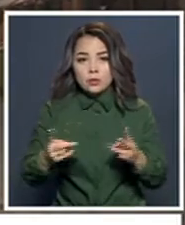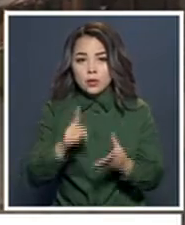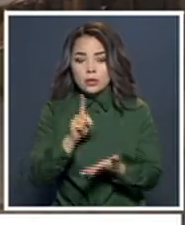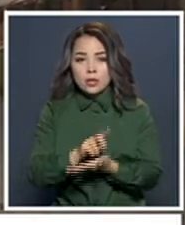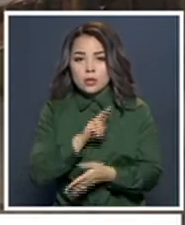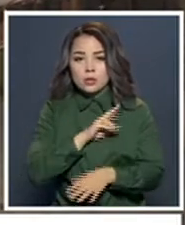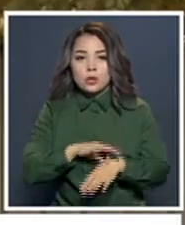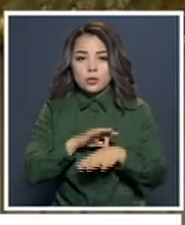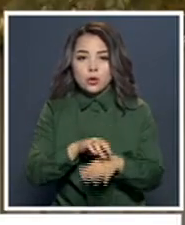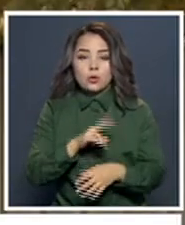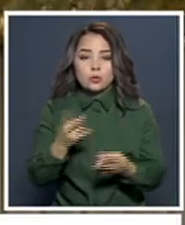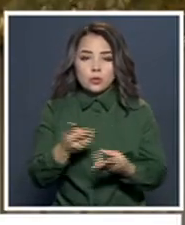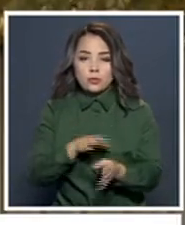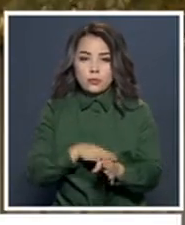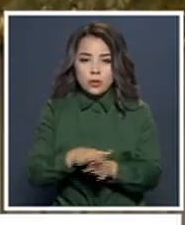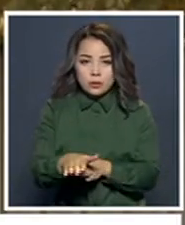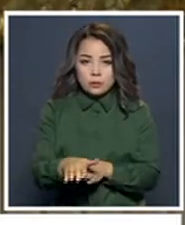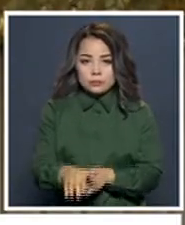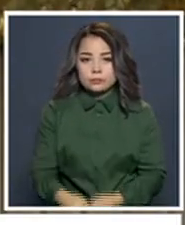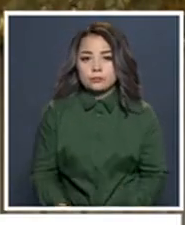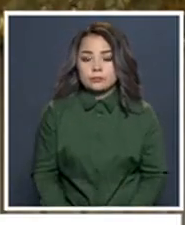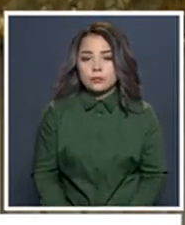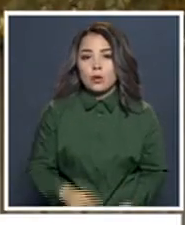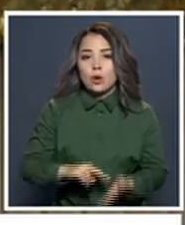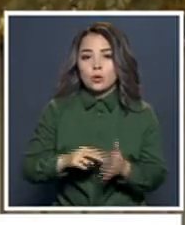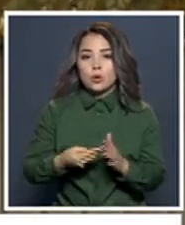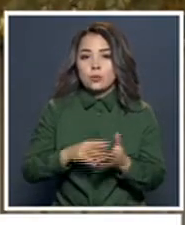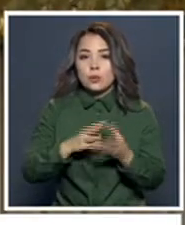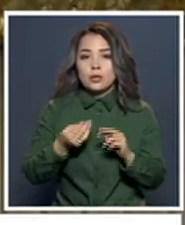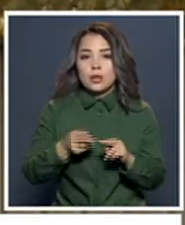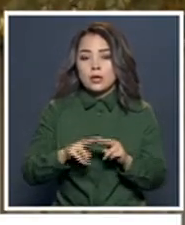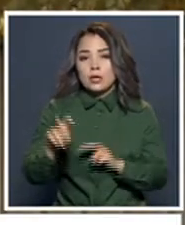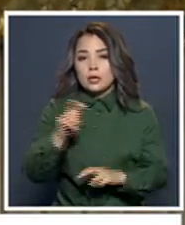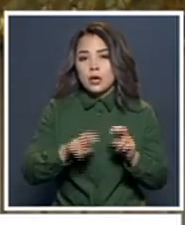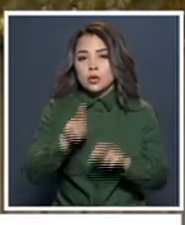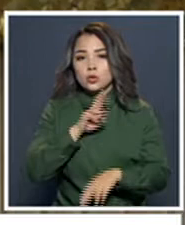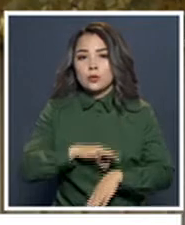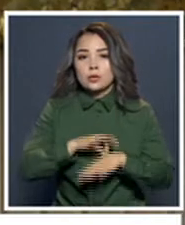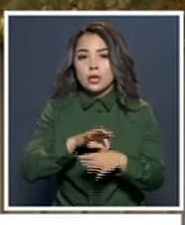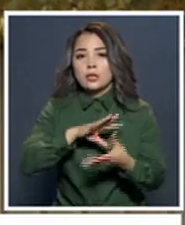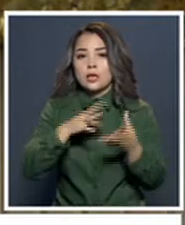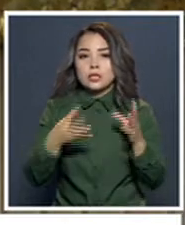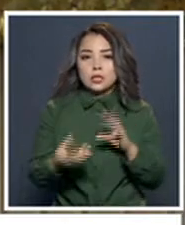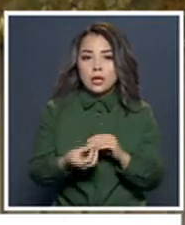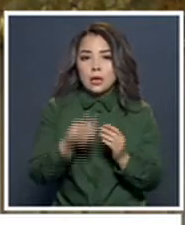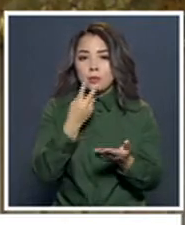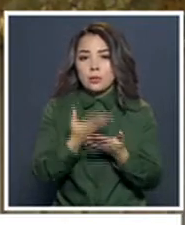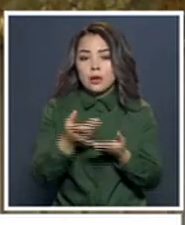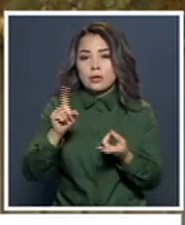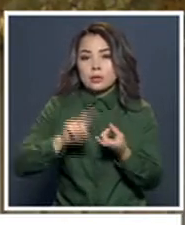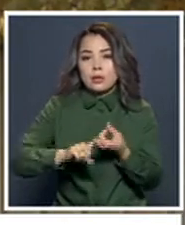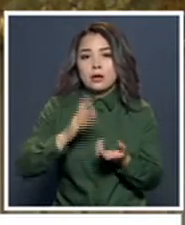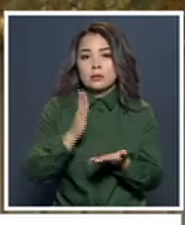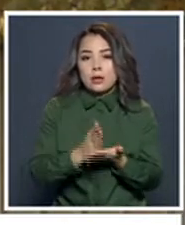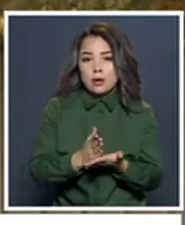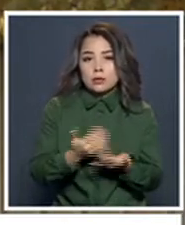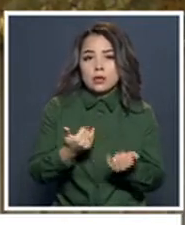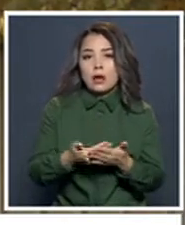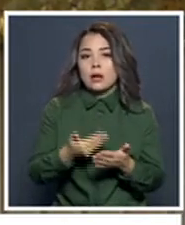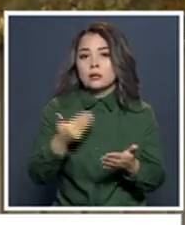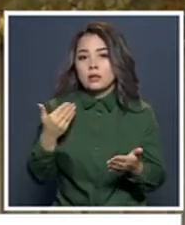жұмыстар атқарылады. Бұл жерде банаға жобалау ізденіш жұмыстарына нәтижесіне байланысты болады. Ол жерде енді алдын